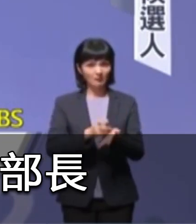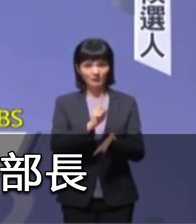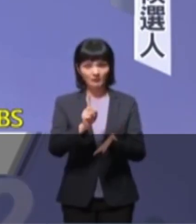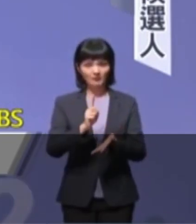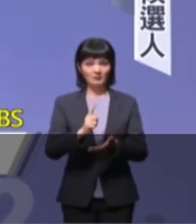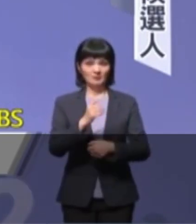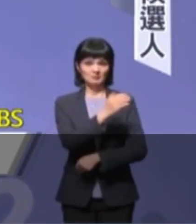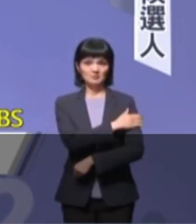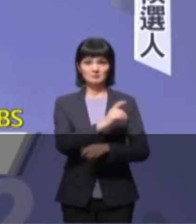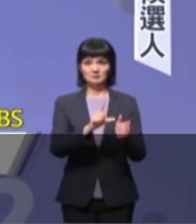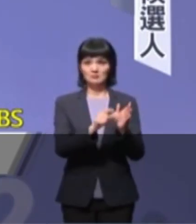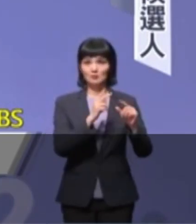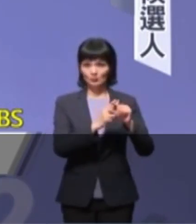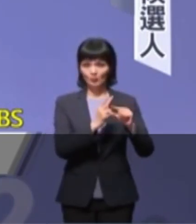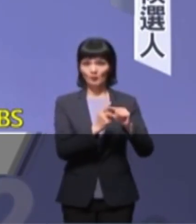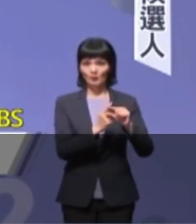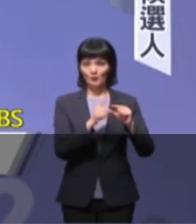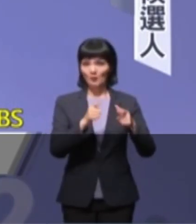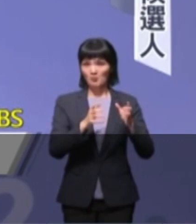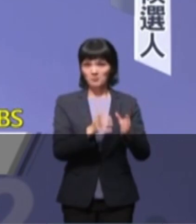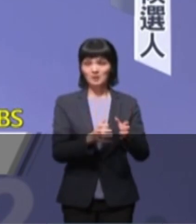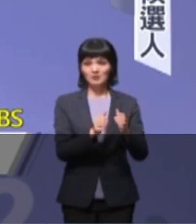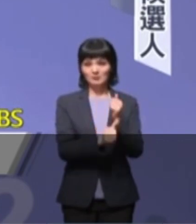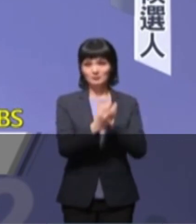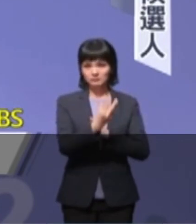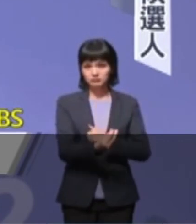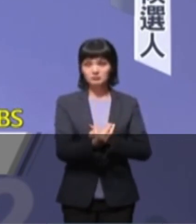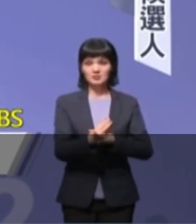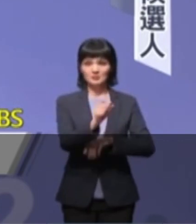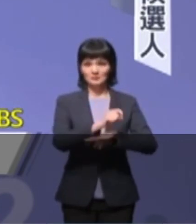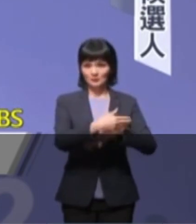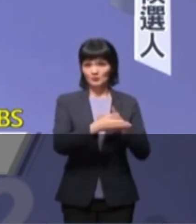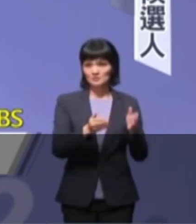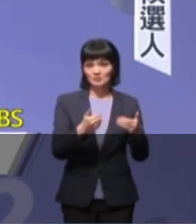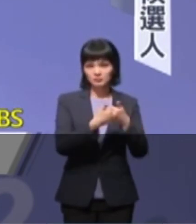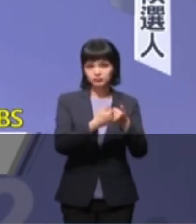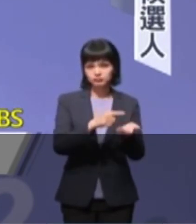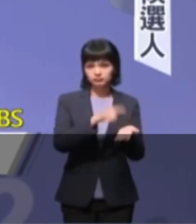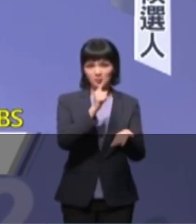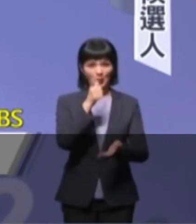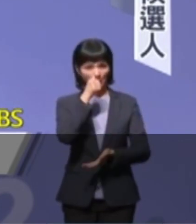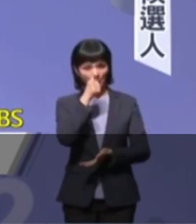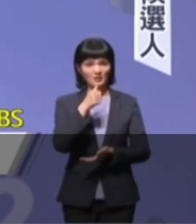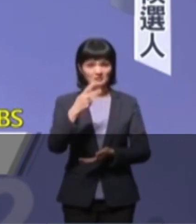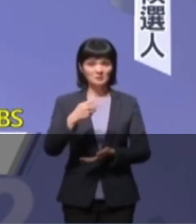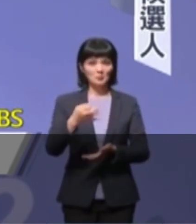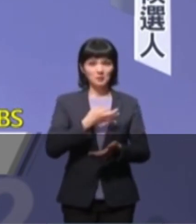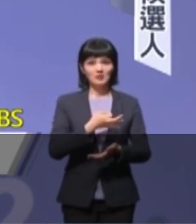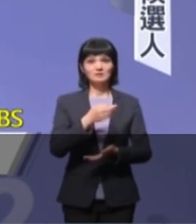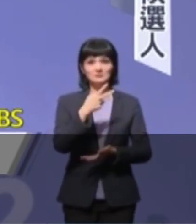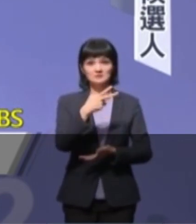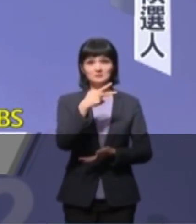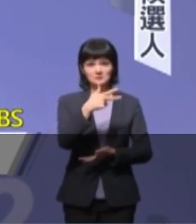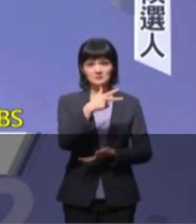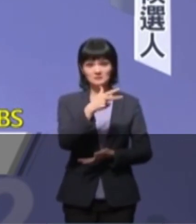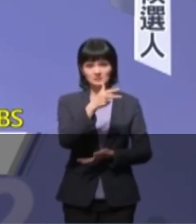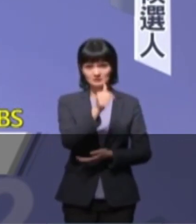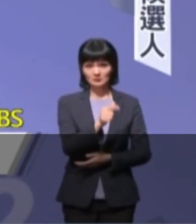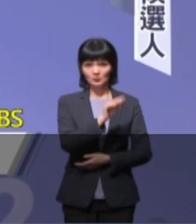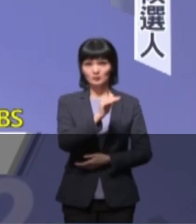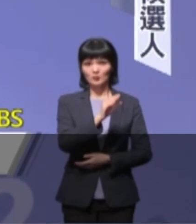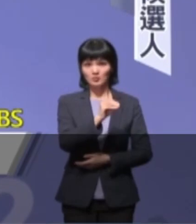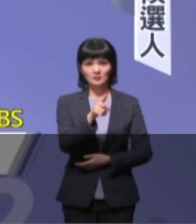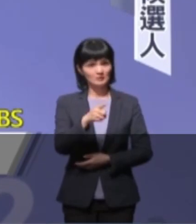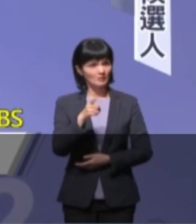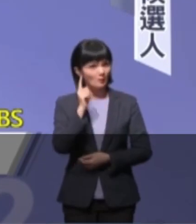部长，成立了少子化办公室，却只开了一次会，拿了7.9亿亿。请问陈时中先生，你